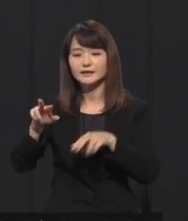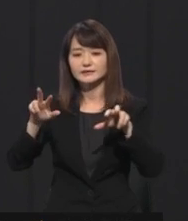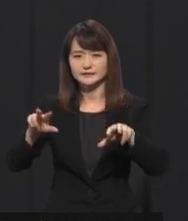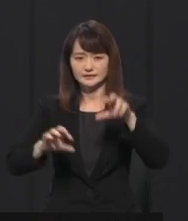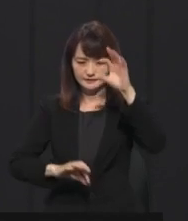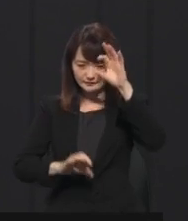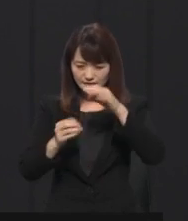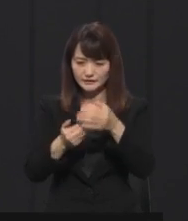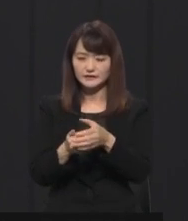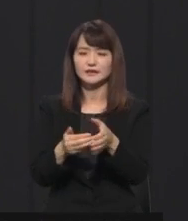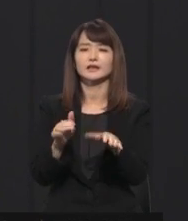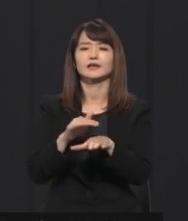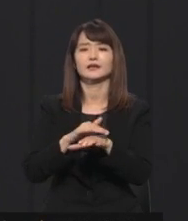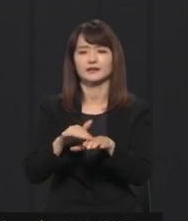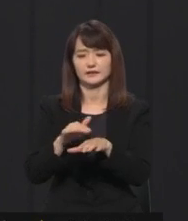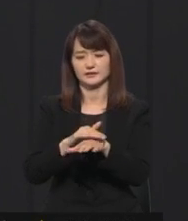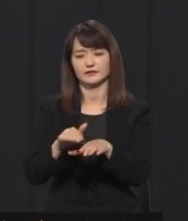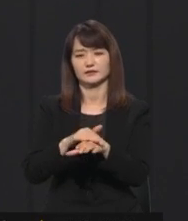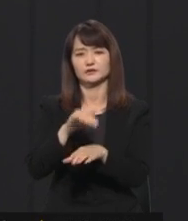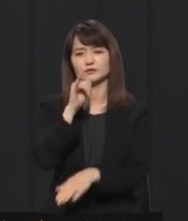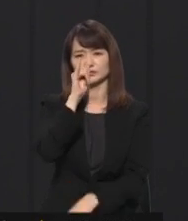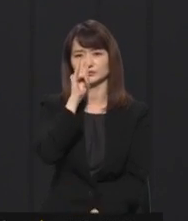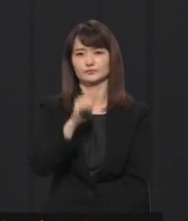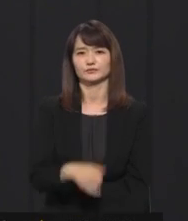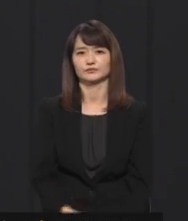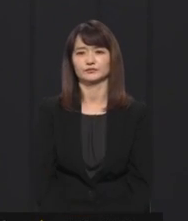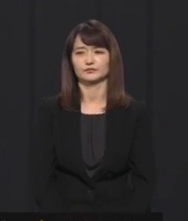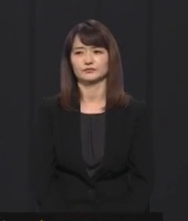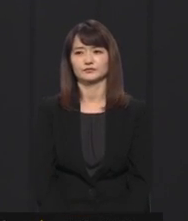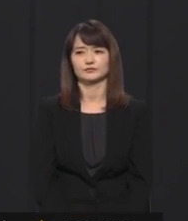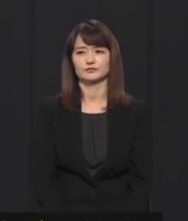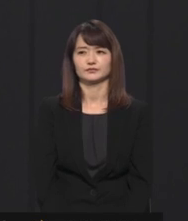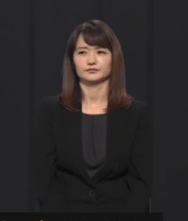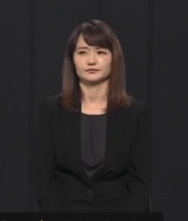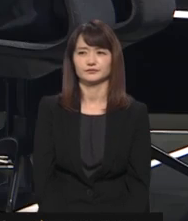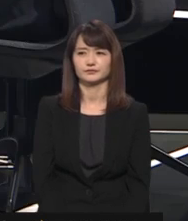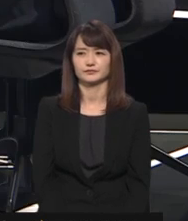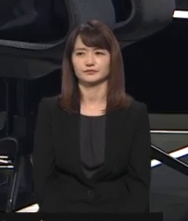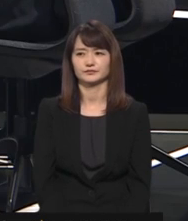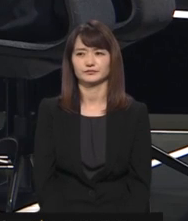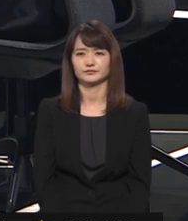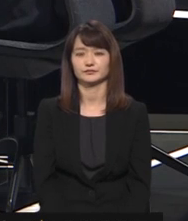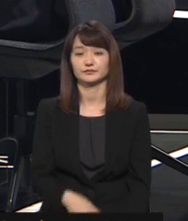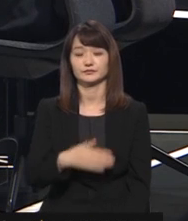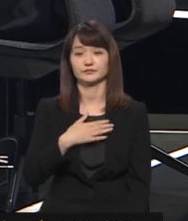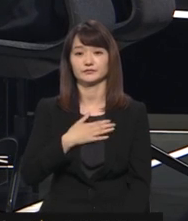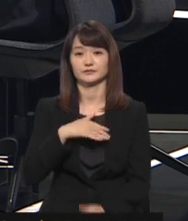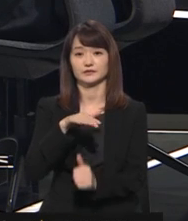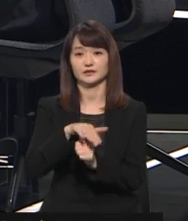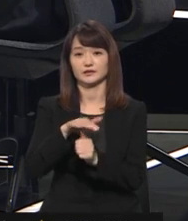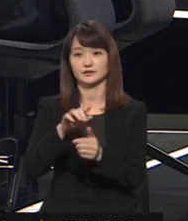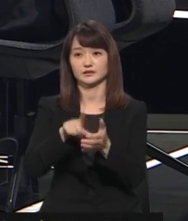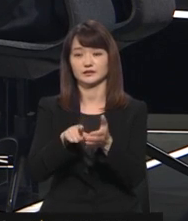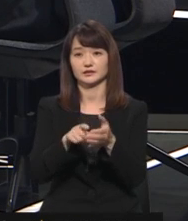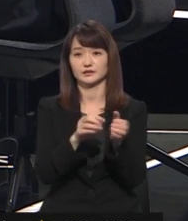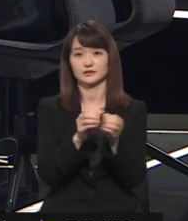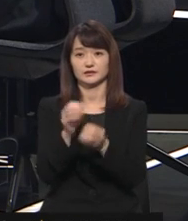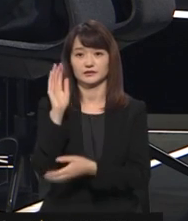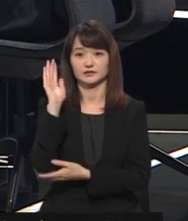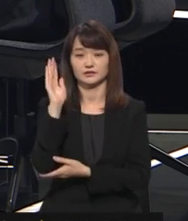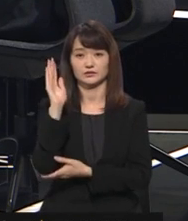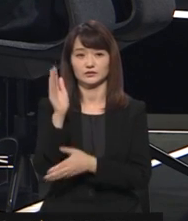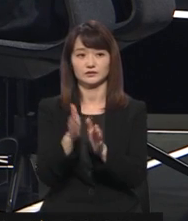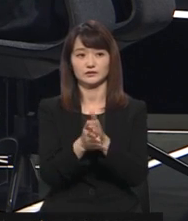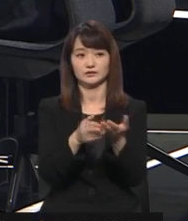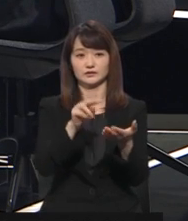보합 되는데 좀 나아 갈 수 있지 않을까 싶습니다 제가 그 어렸을 때 봤던 소설 중에 영화로 까지 만들어 어떤